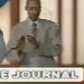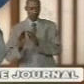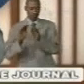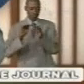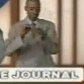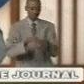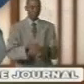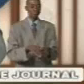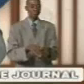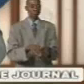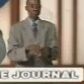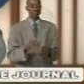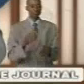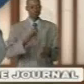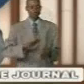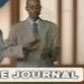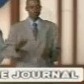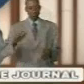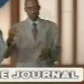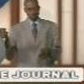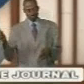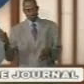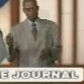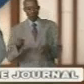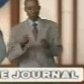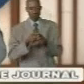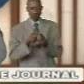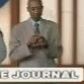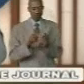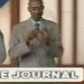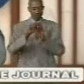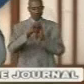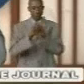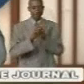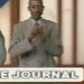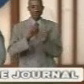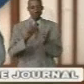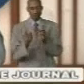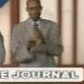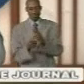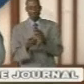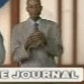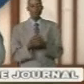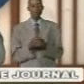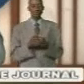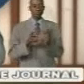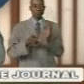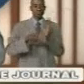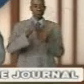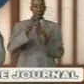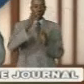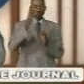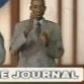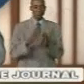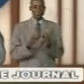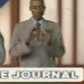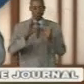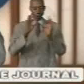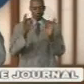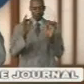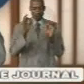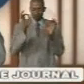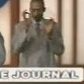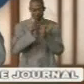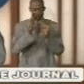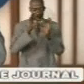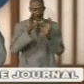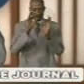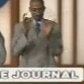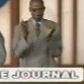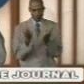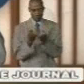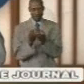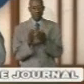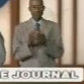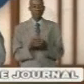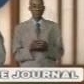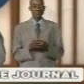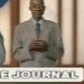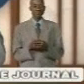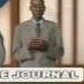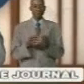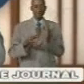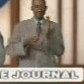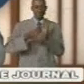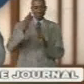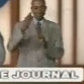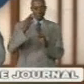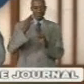ou de modification de statut, huis clos, 1+4, membres de plein droit. 12h30, photo des familles. 13h juste, déjeuner